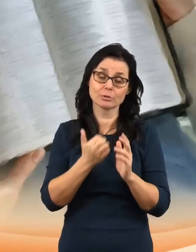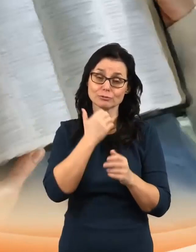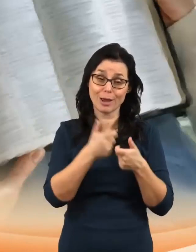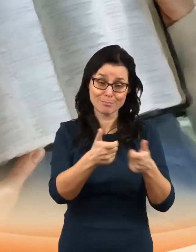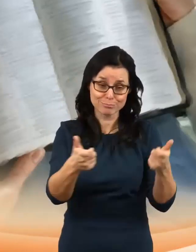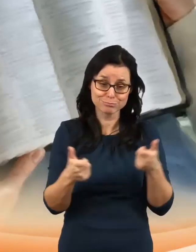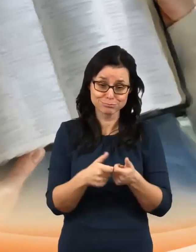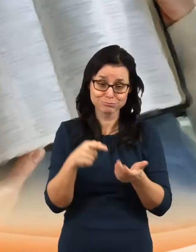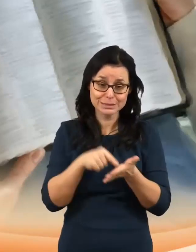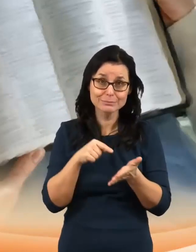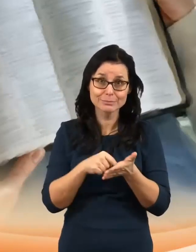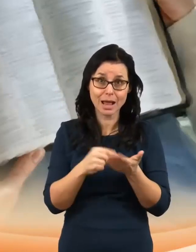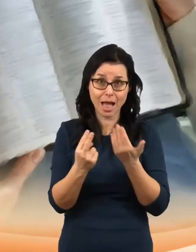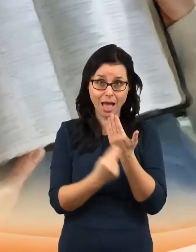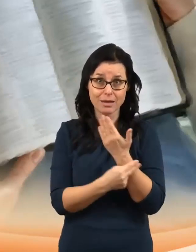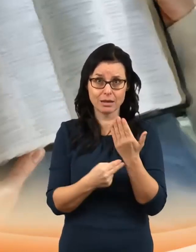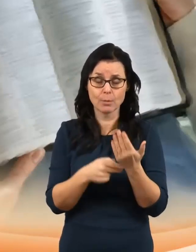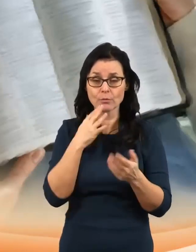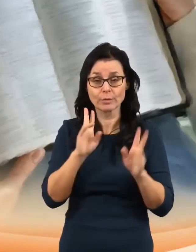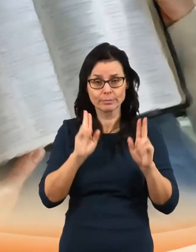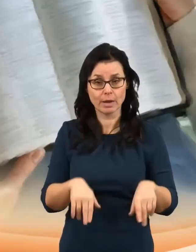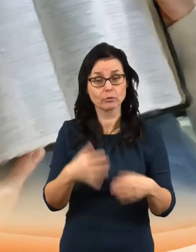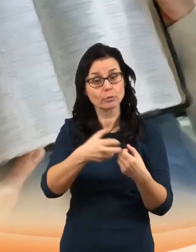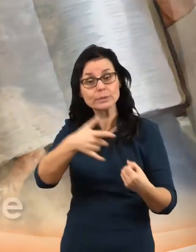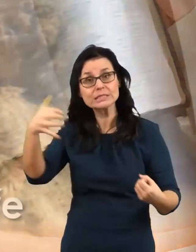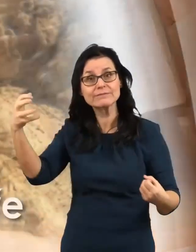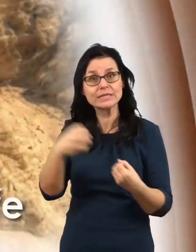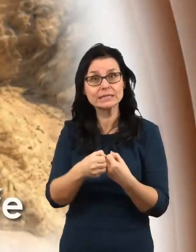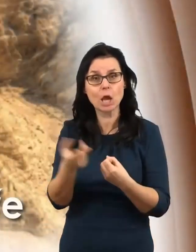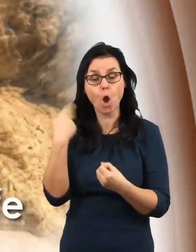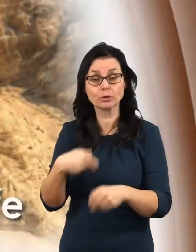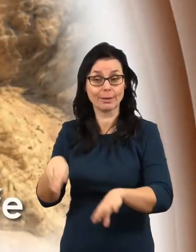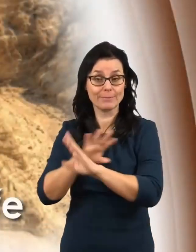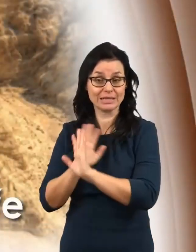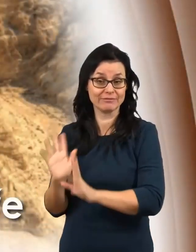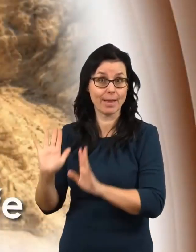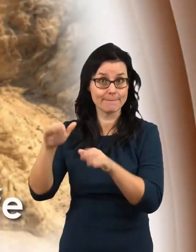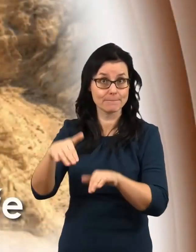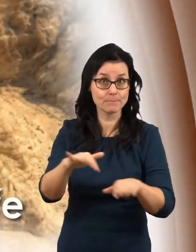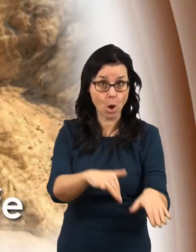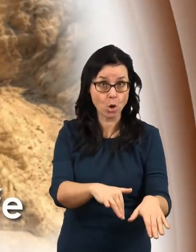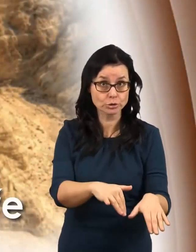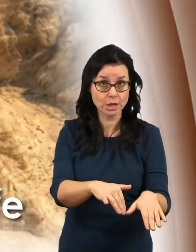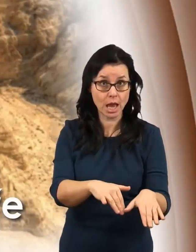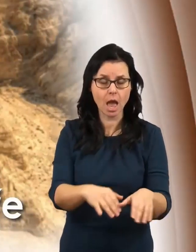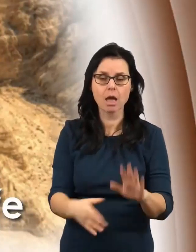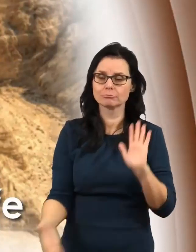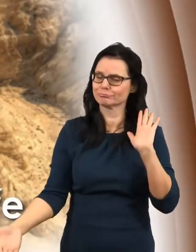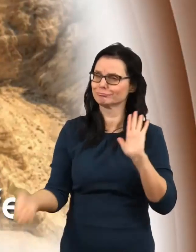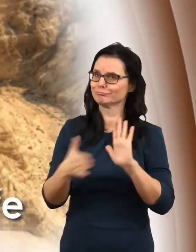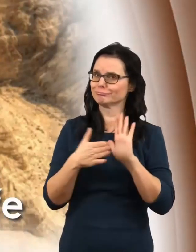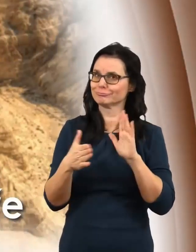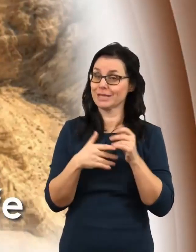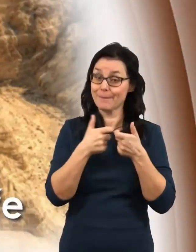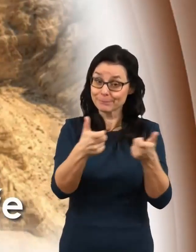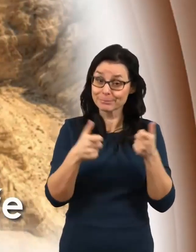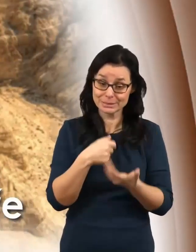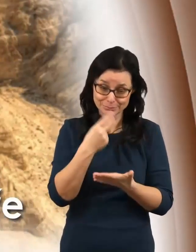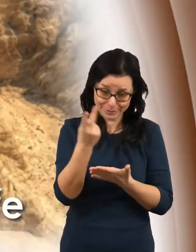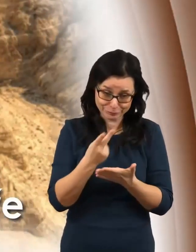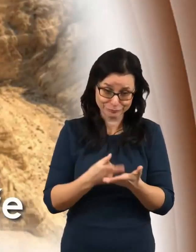mluví pravdu. Svitky u mrtvého moře nás přesvědčují o tom, že Bible, kterou čteme,